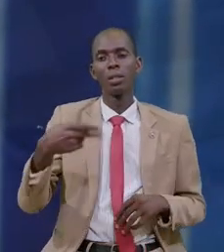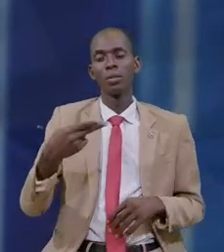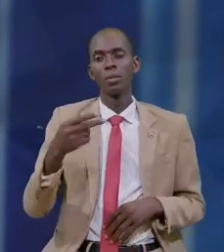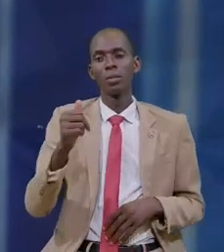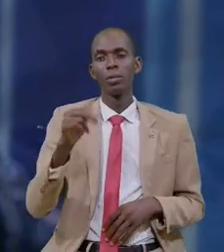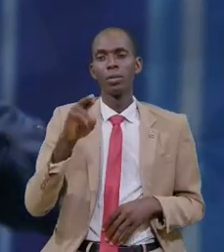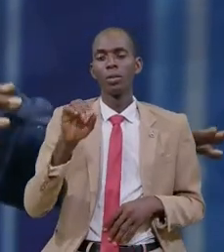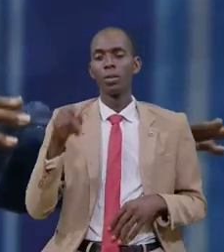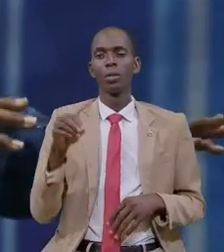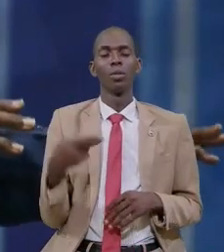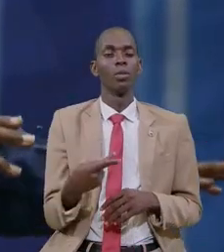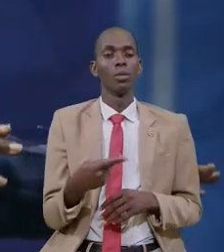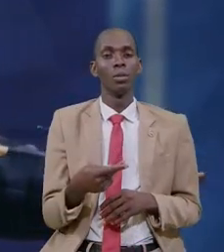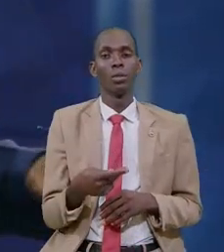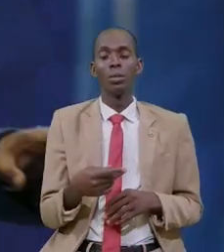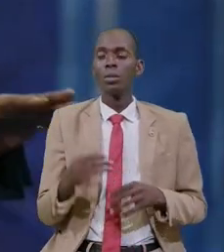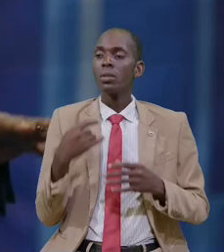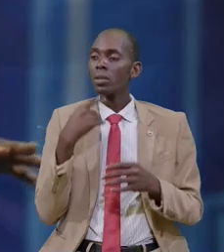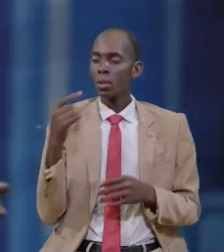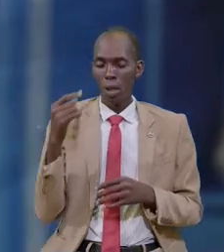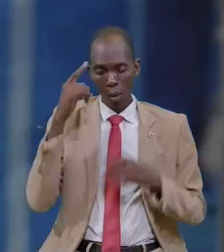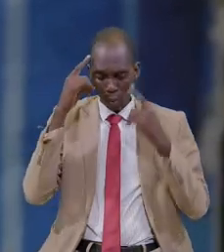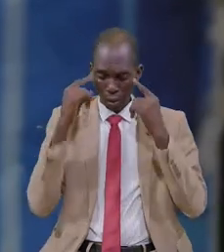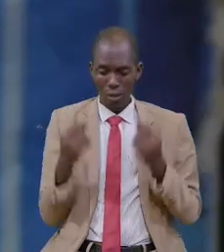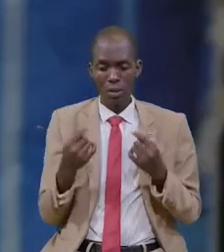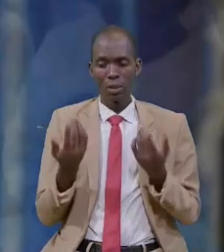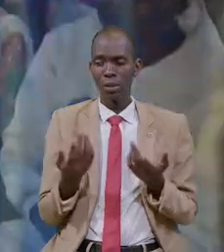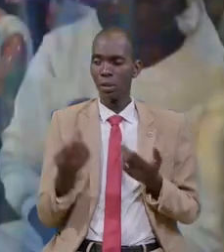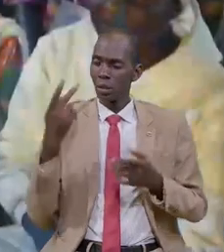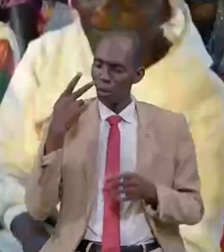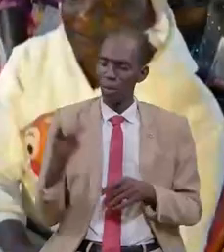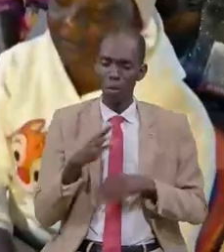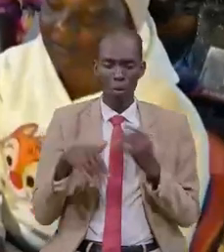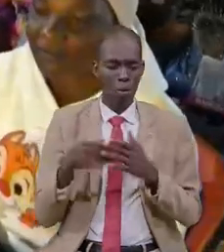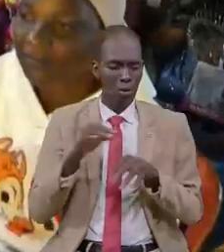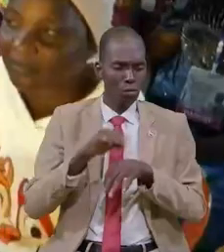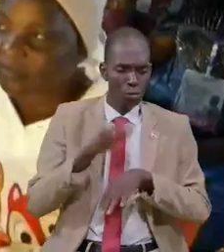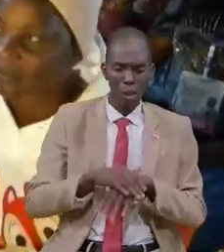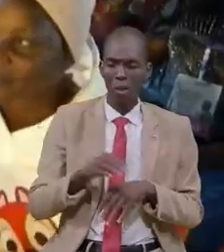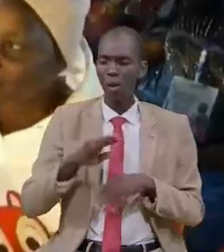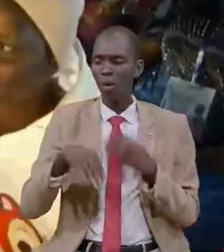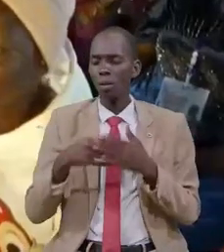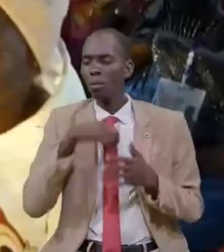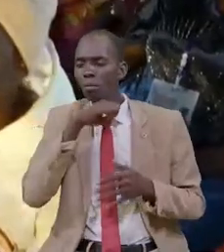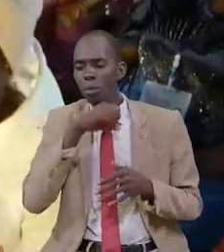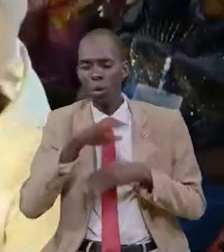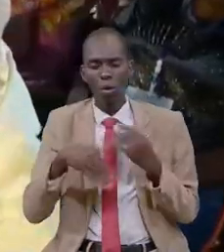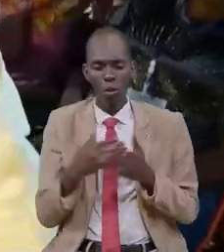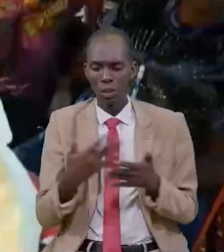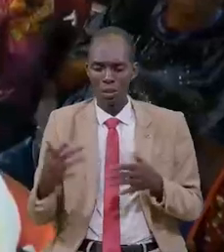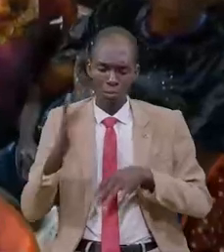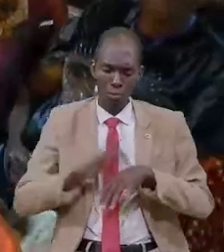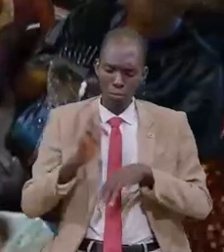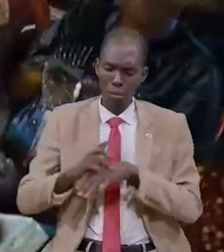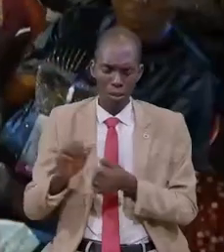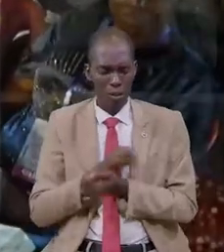toutes ces grenouilles dans tes chambres, sur ton lit, dans la cuisine, partout. Moïse a dit, quand est-ce